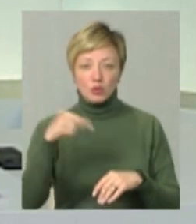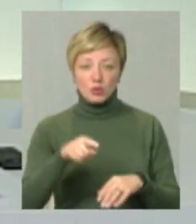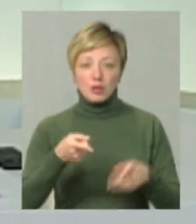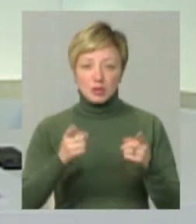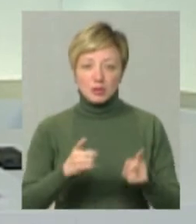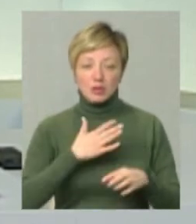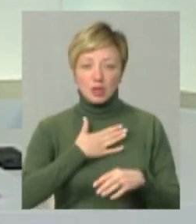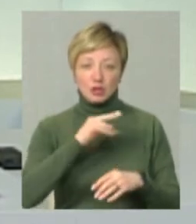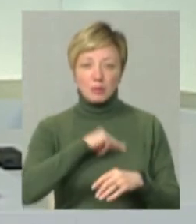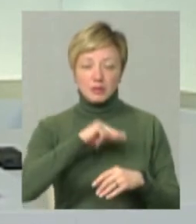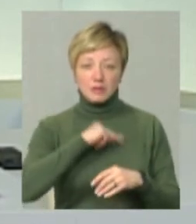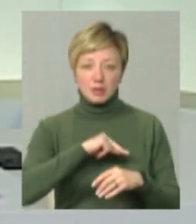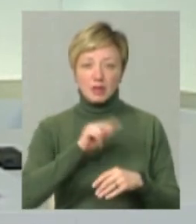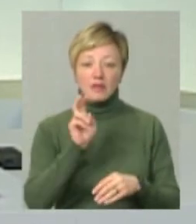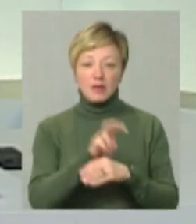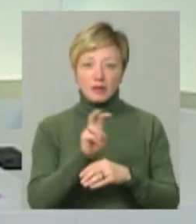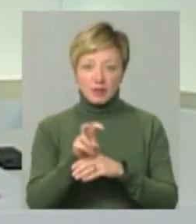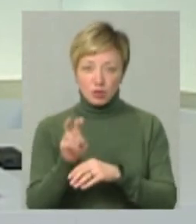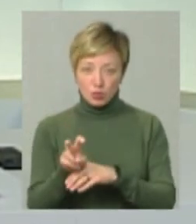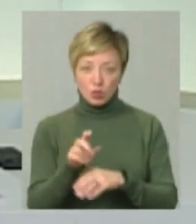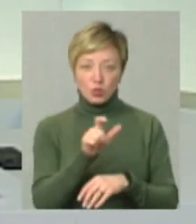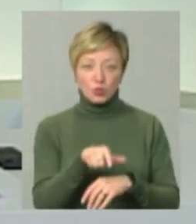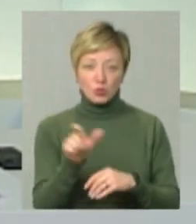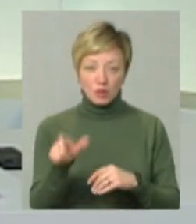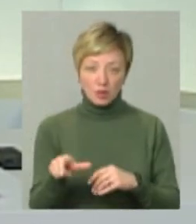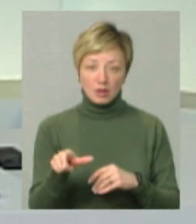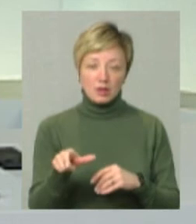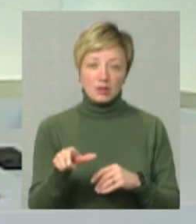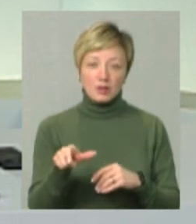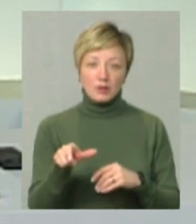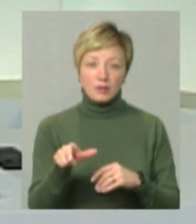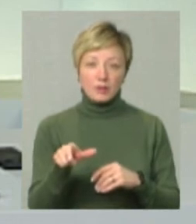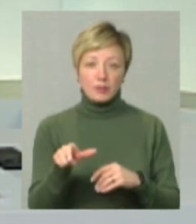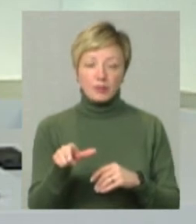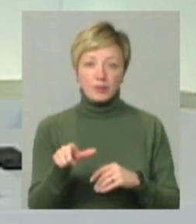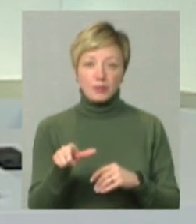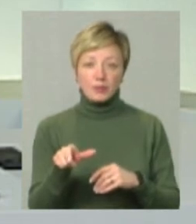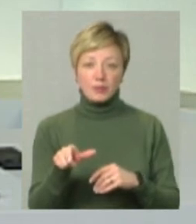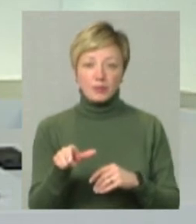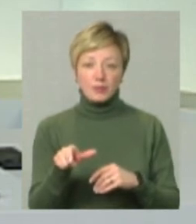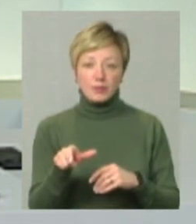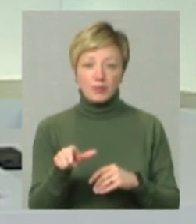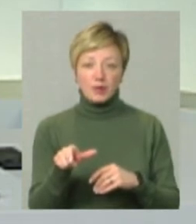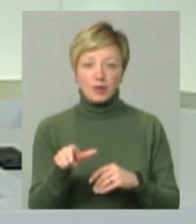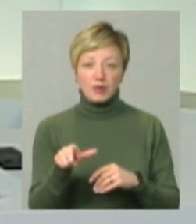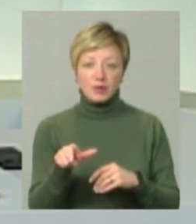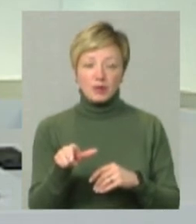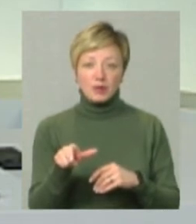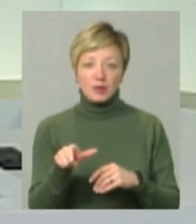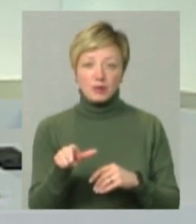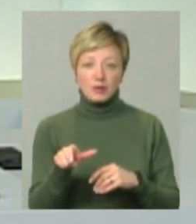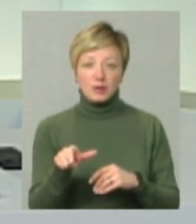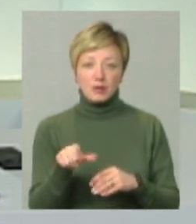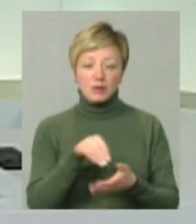Тому, дійсно, наші працівники відвідують наших споживачів з тими питаннями, які